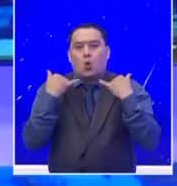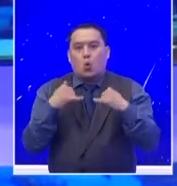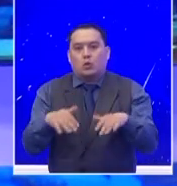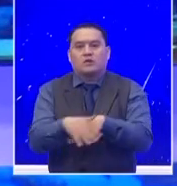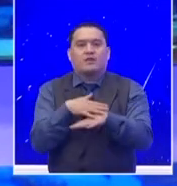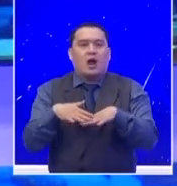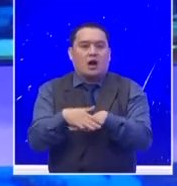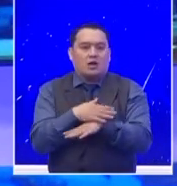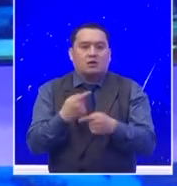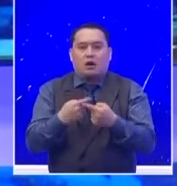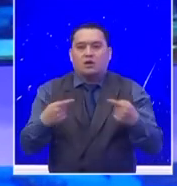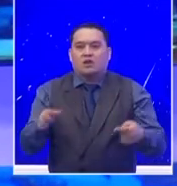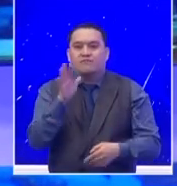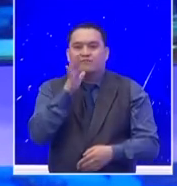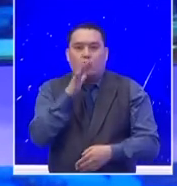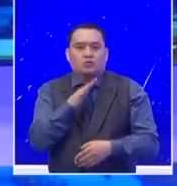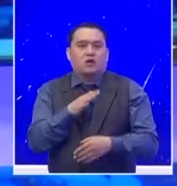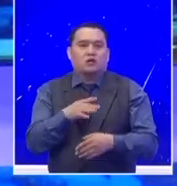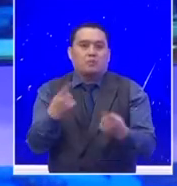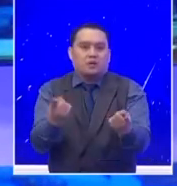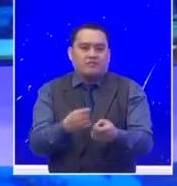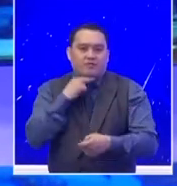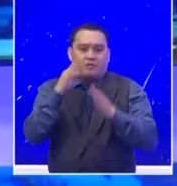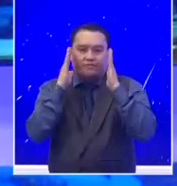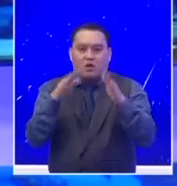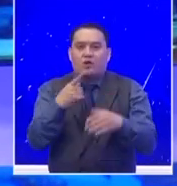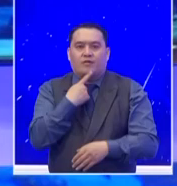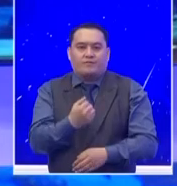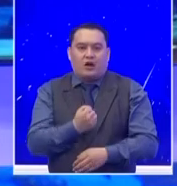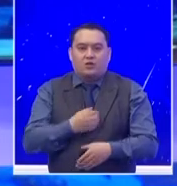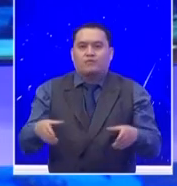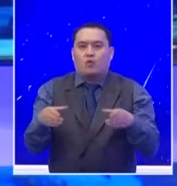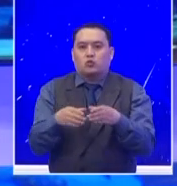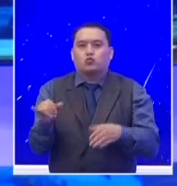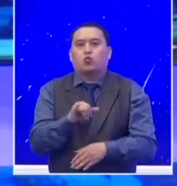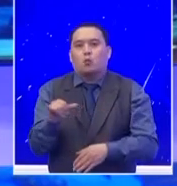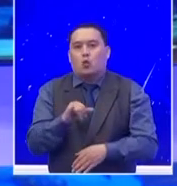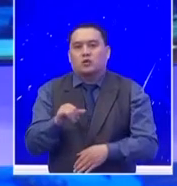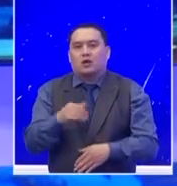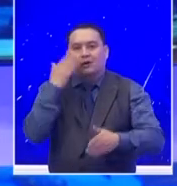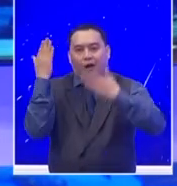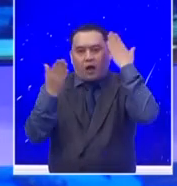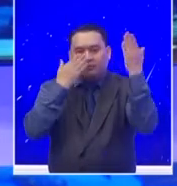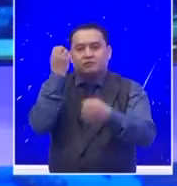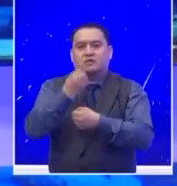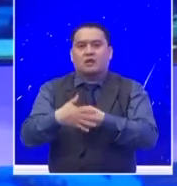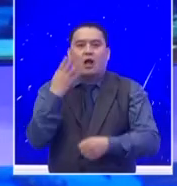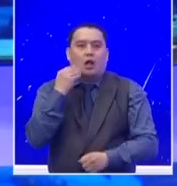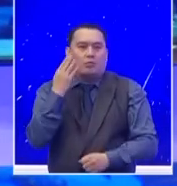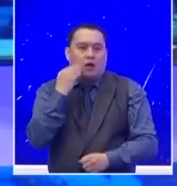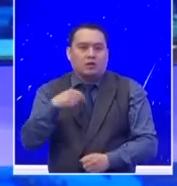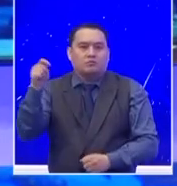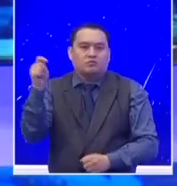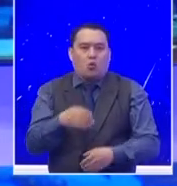Удивленных зрителей самой разной возрастной категории привлек военный оркестр. Днем в минувшую субботу в один из развлекательных центров